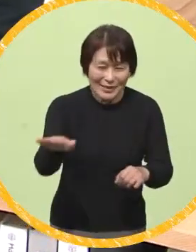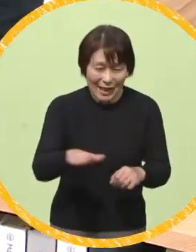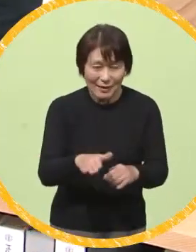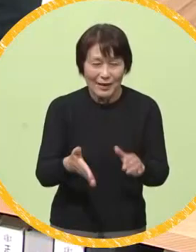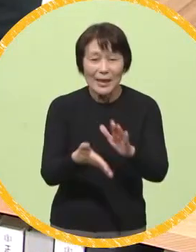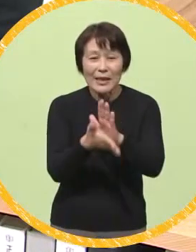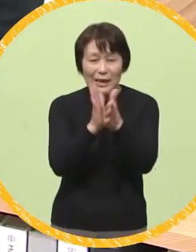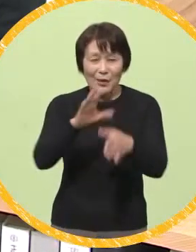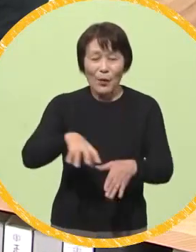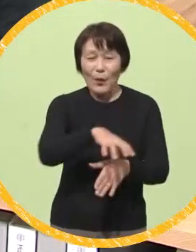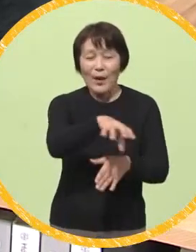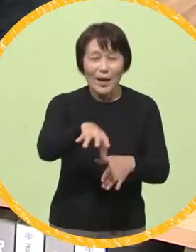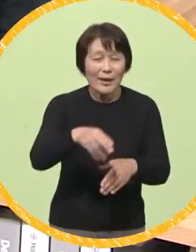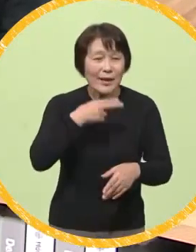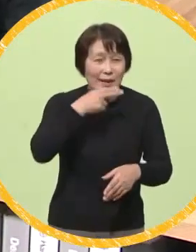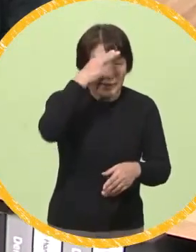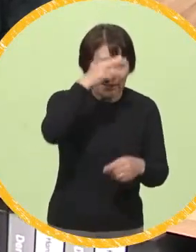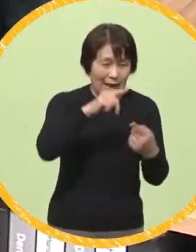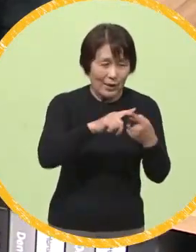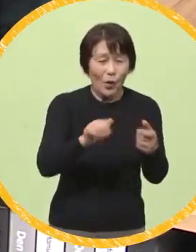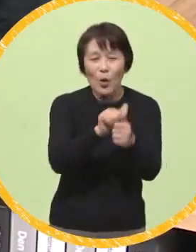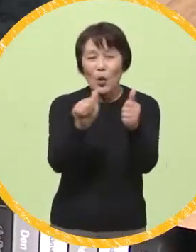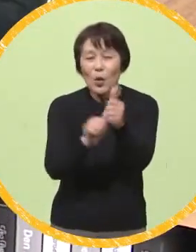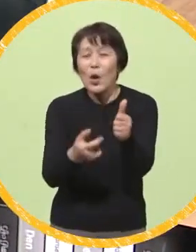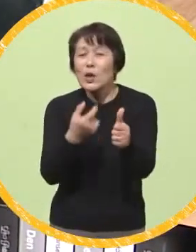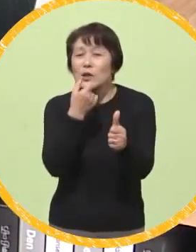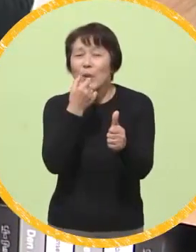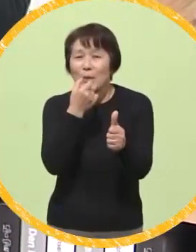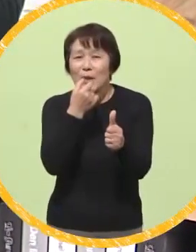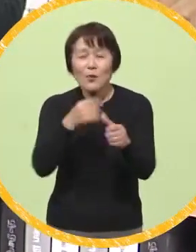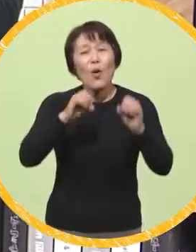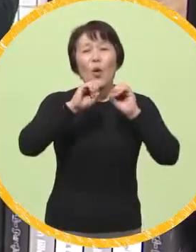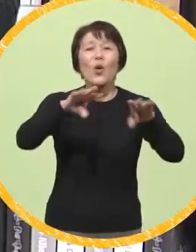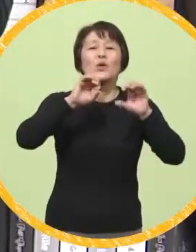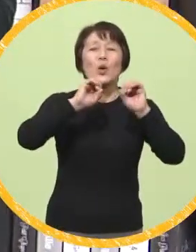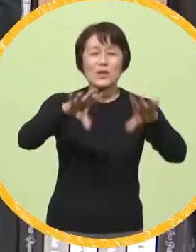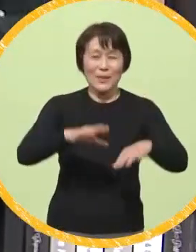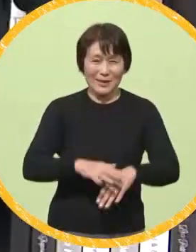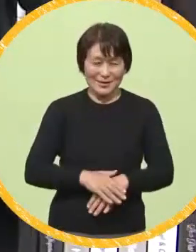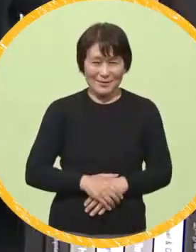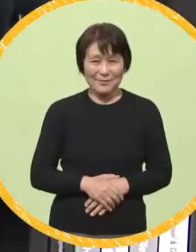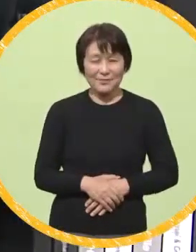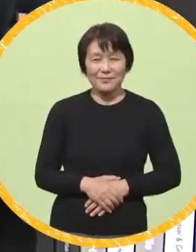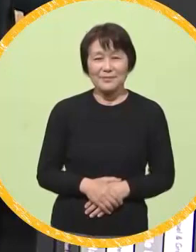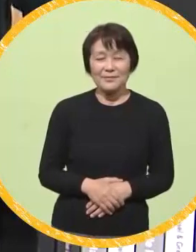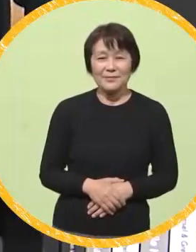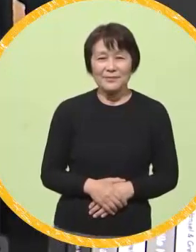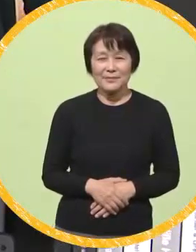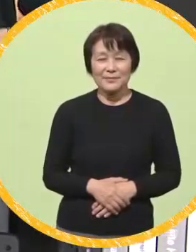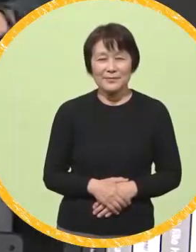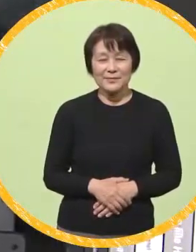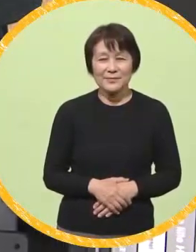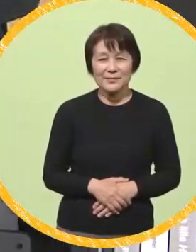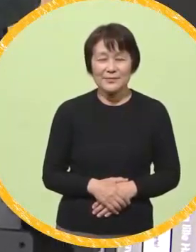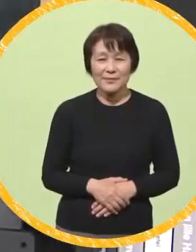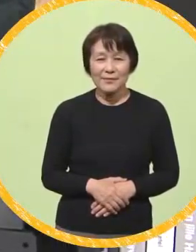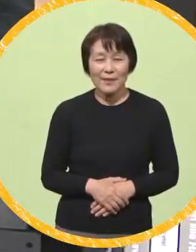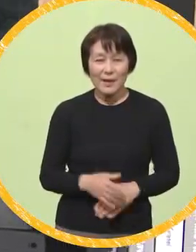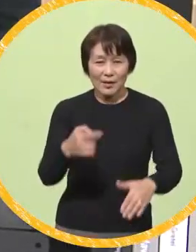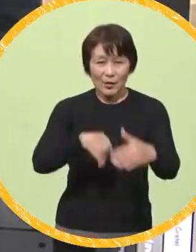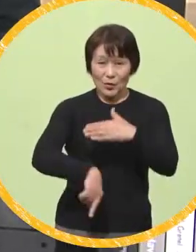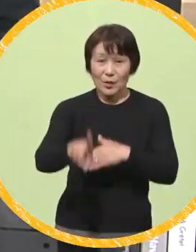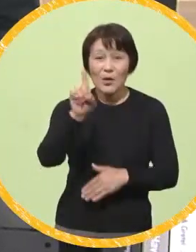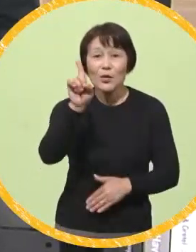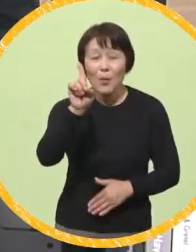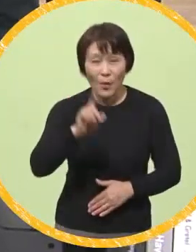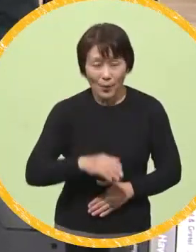各地で愛される酒とつまみを大特集します。 ありがとう。 さあ、というのもです